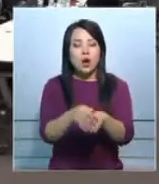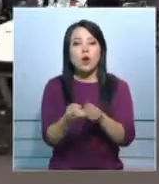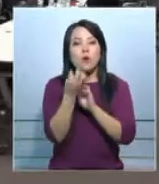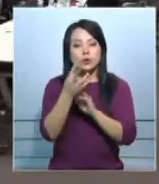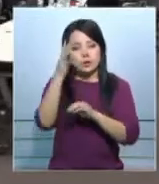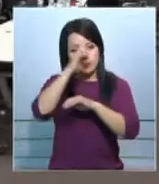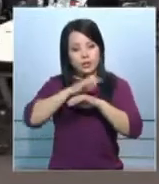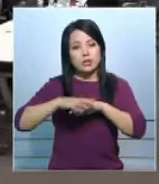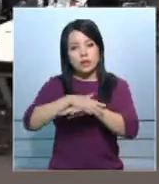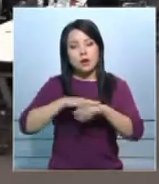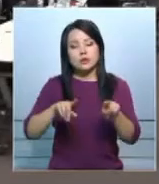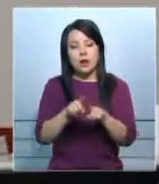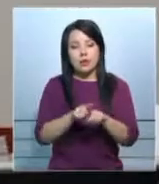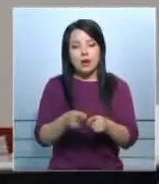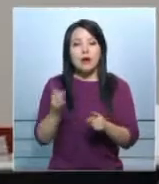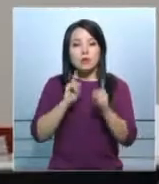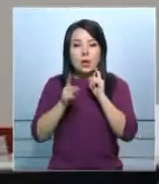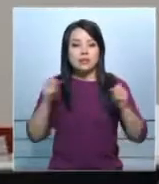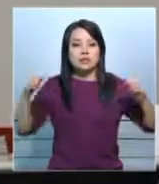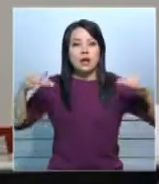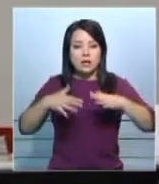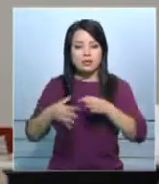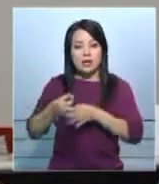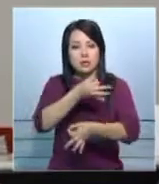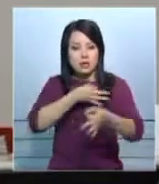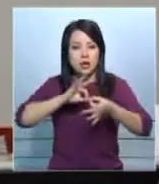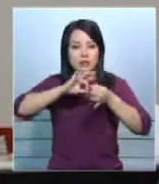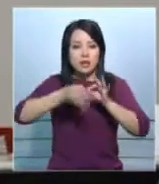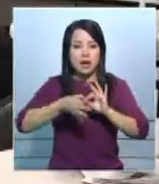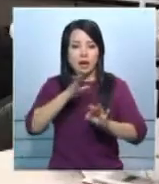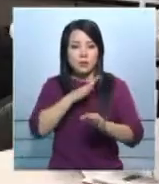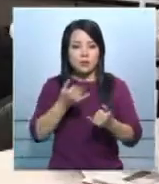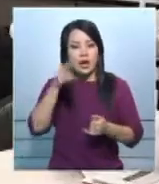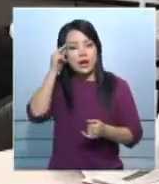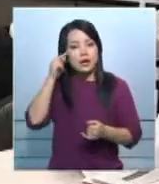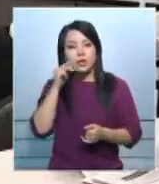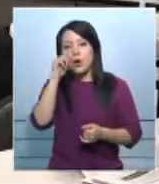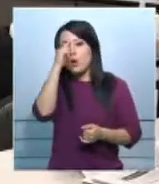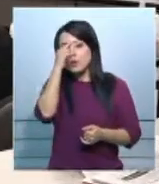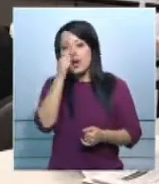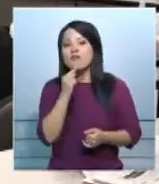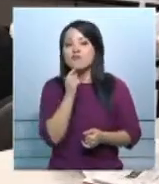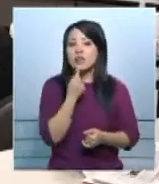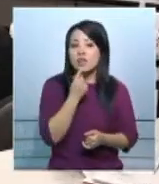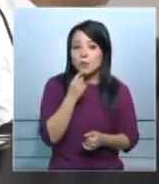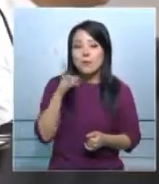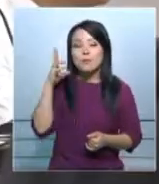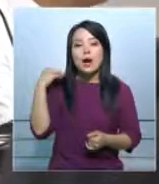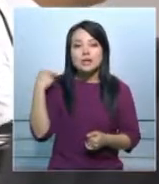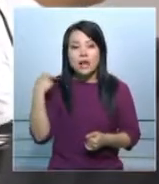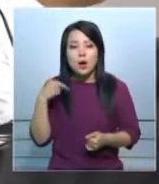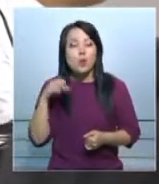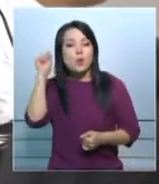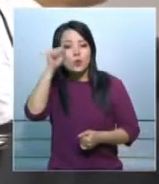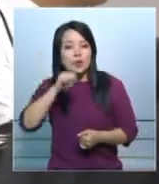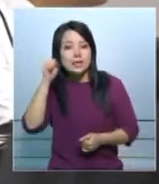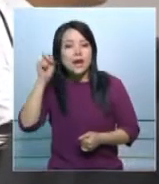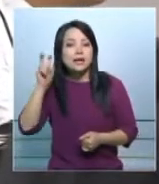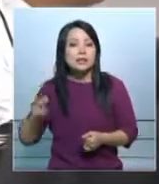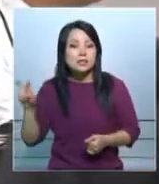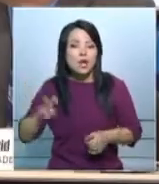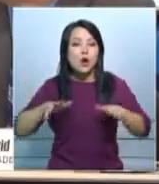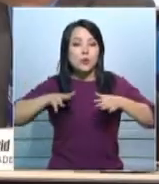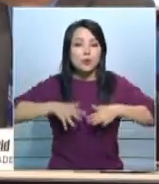бас қосып, саладағы өзекті мәселелерді талқыға салды. Олардың қатарында Қытай, Үнді, Филиппин, Пәкістан, Өзбекстан, Қырғызстан